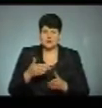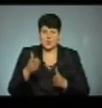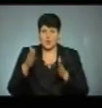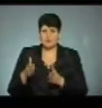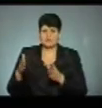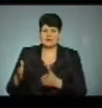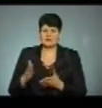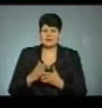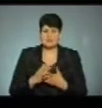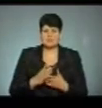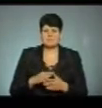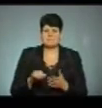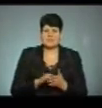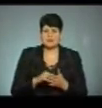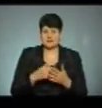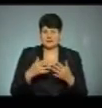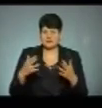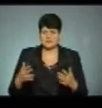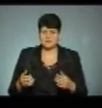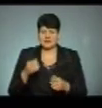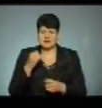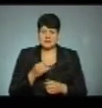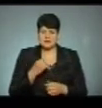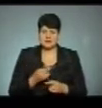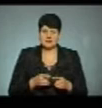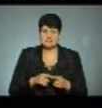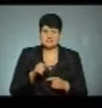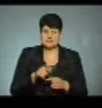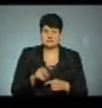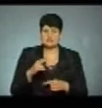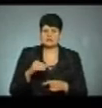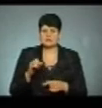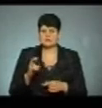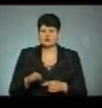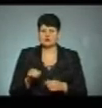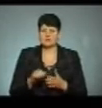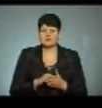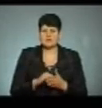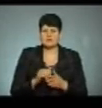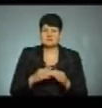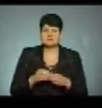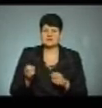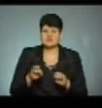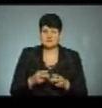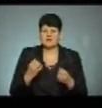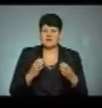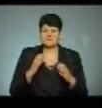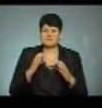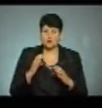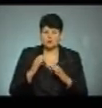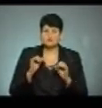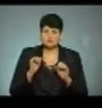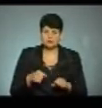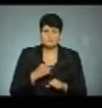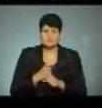так, в яких є дидактичний матеріал. Завдяки цим дидактичним матеріалам фахівці безпосередньо в автобусі зможуть